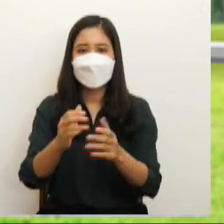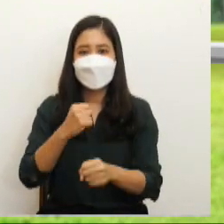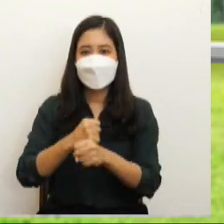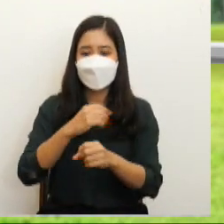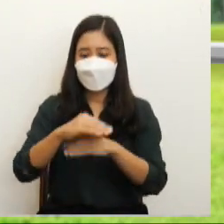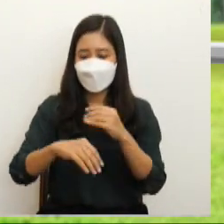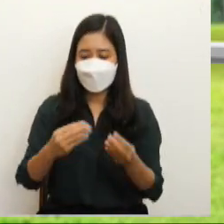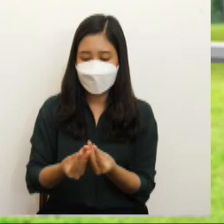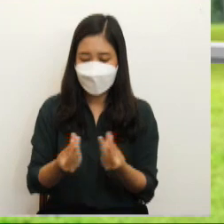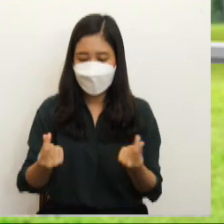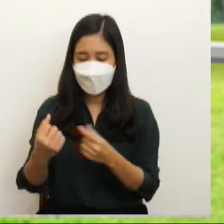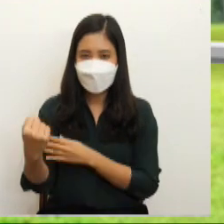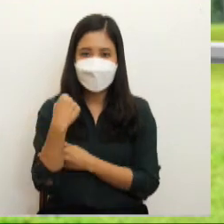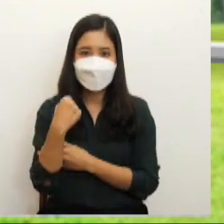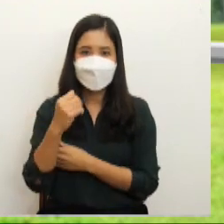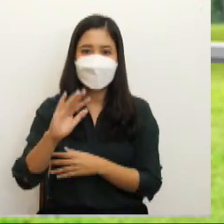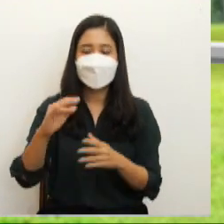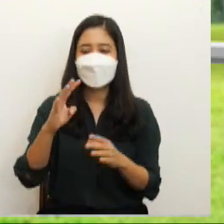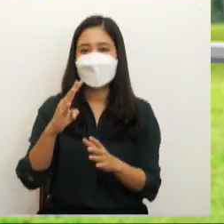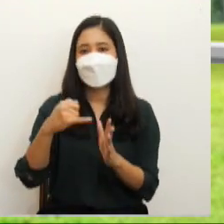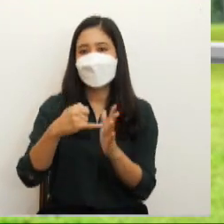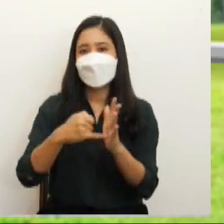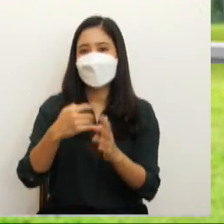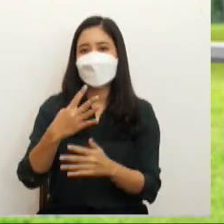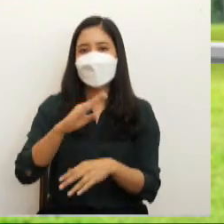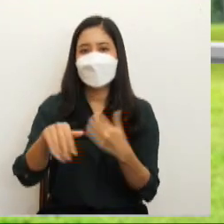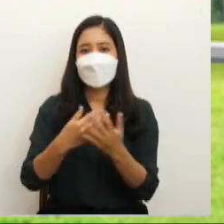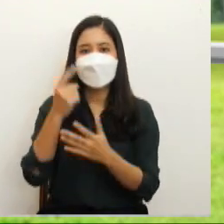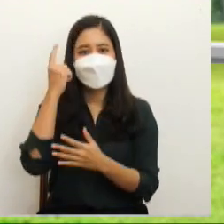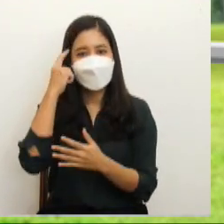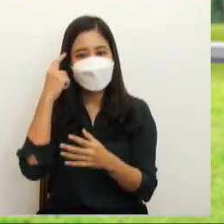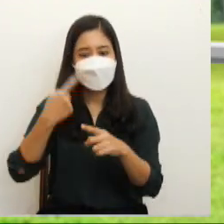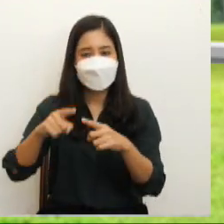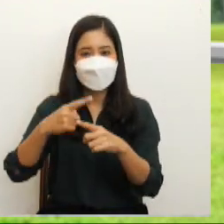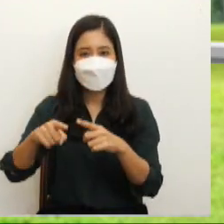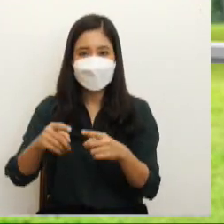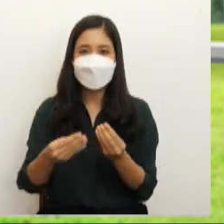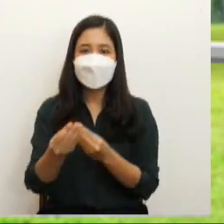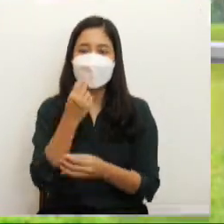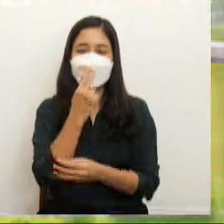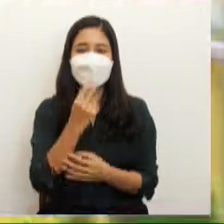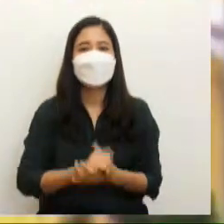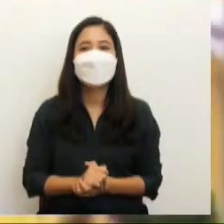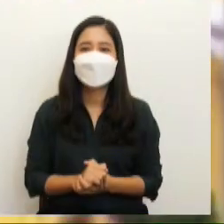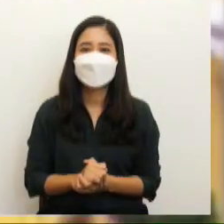คุมสูงสุดและเข้มงวด10จังหวัดรวมไปถึงข้อควรรู้สำหรับทุกจังหวัดขอเชิญรับชมค่ะ